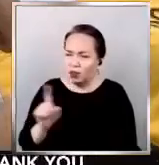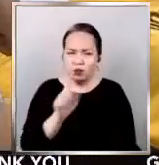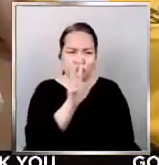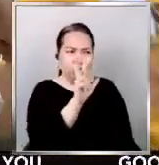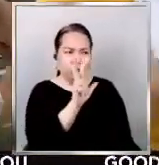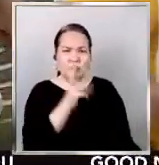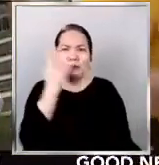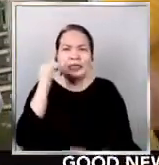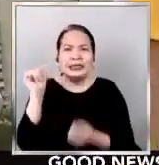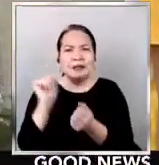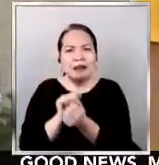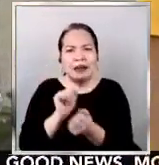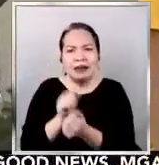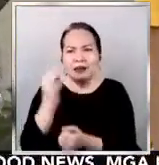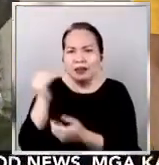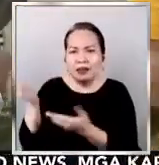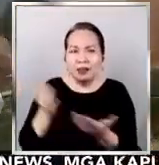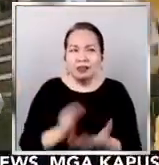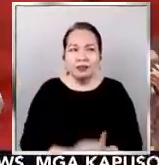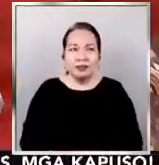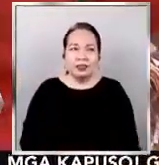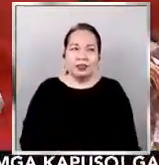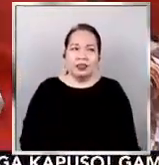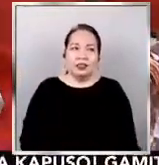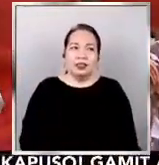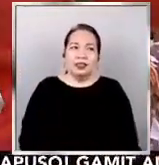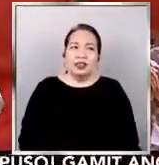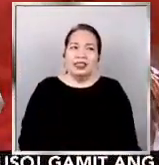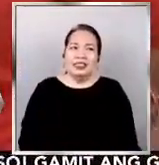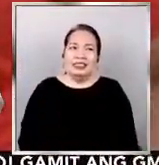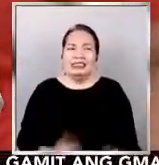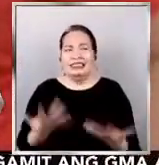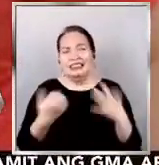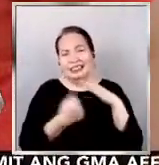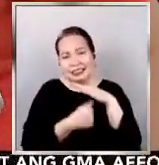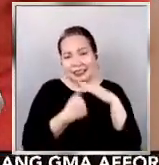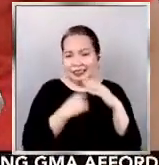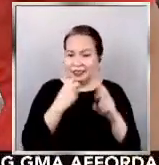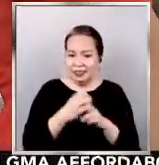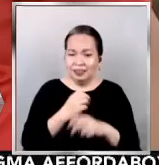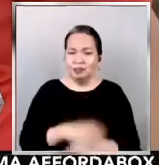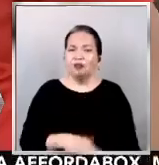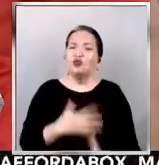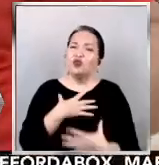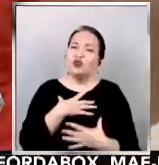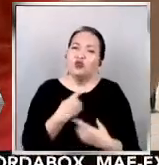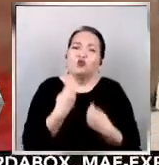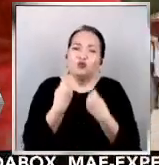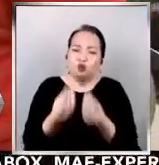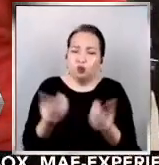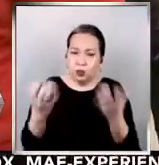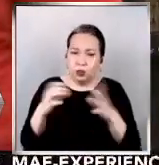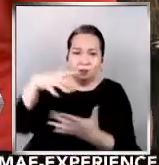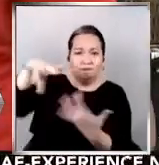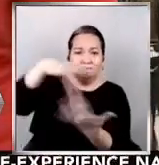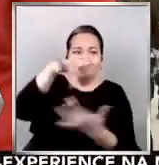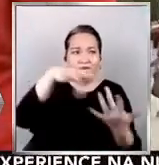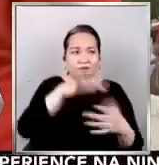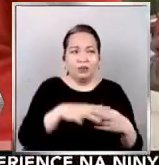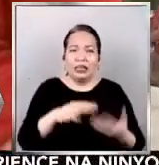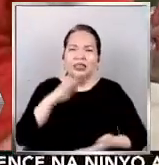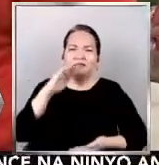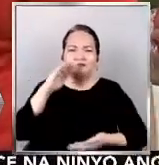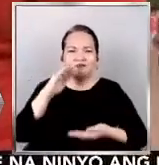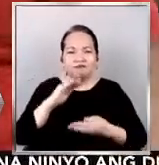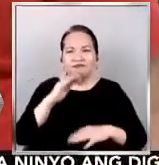ma'am? Wala lang po, gusto lang namin mamasya po, ma'am. Yung anak ko po kasi gusto ko po sana ipasyal. Pampawala po ng stress,